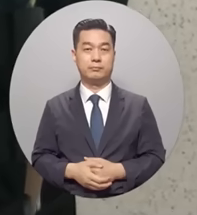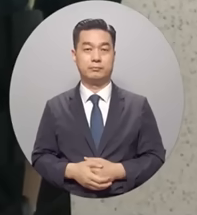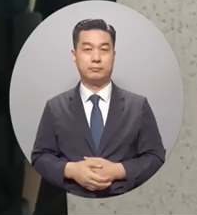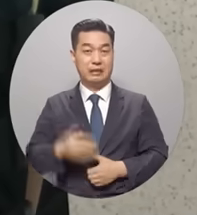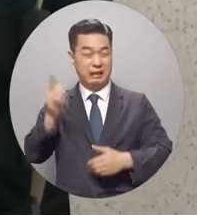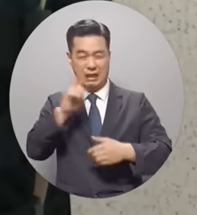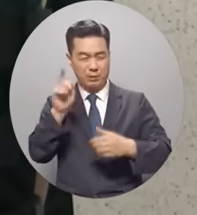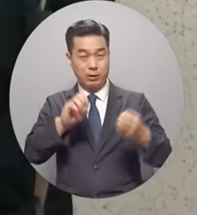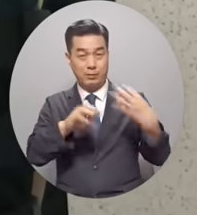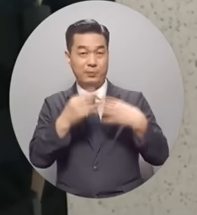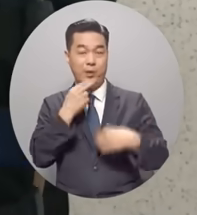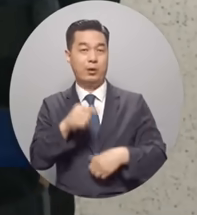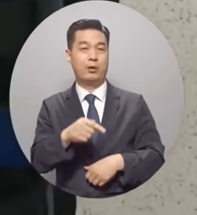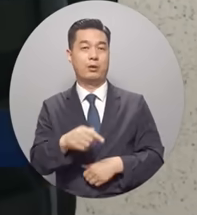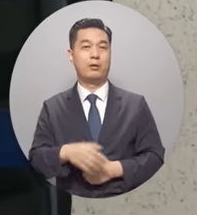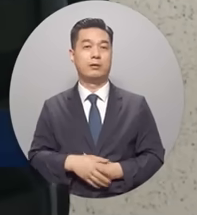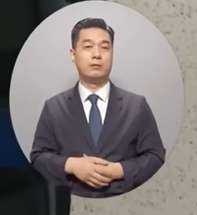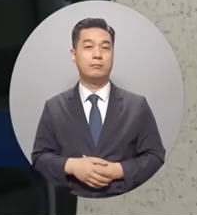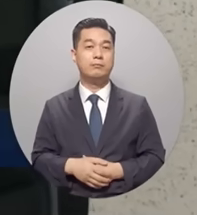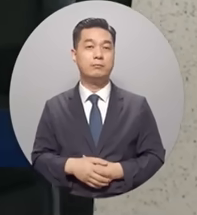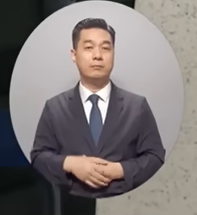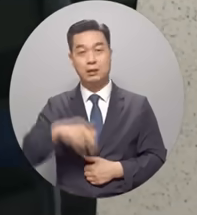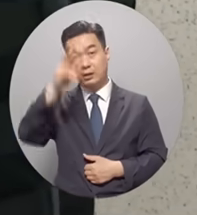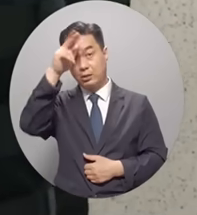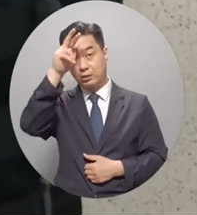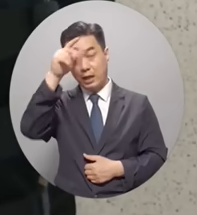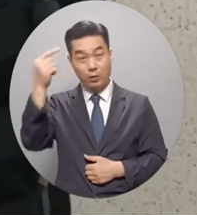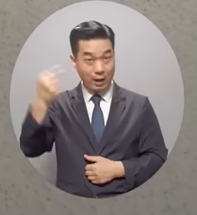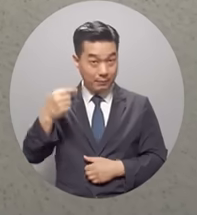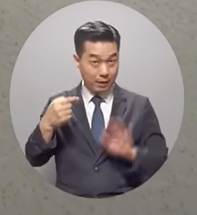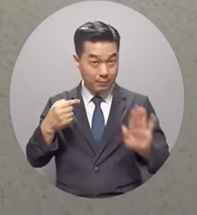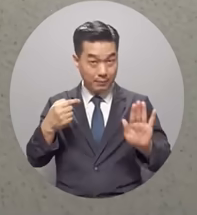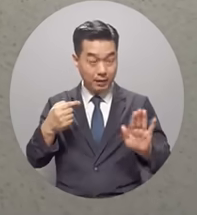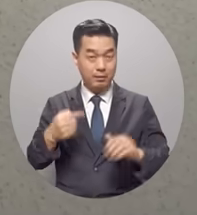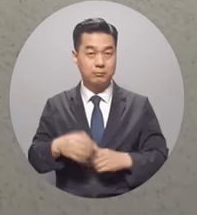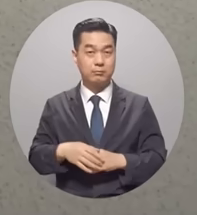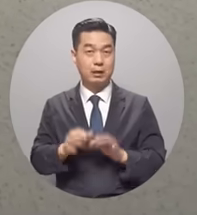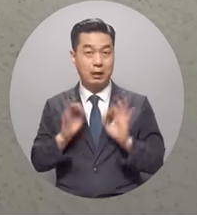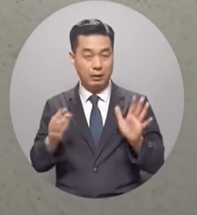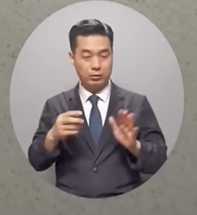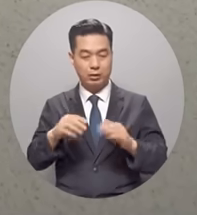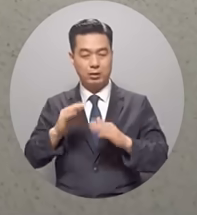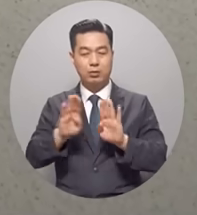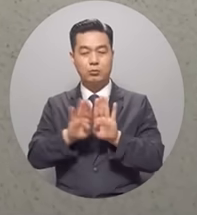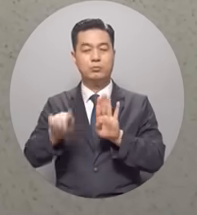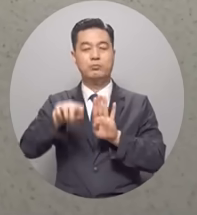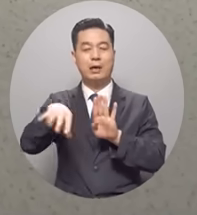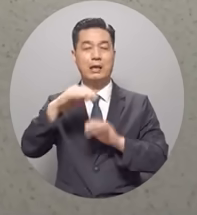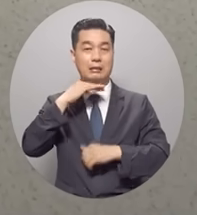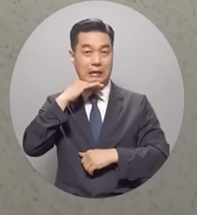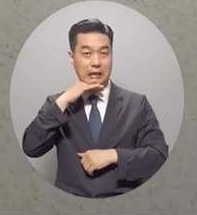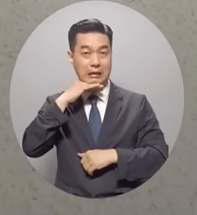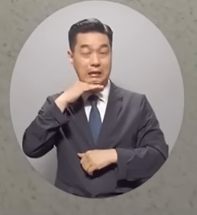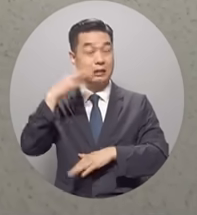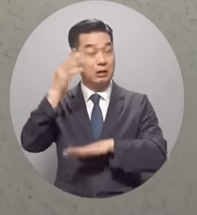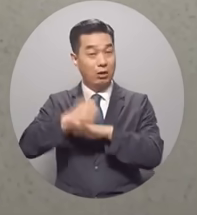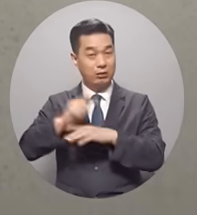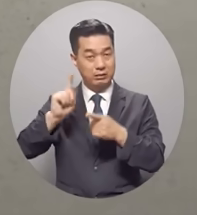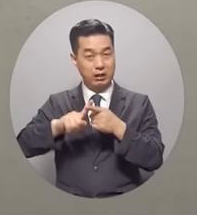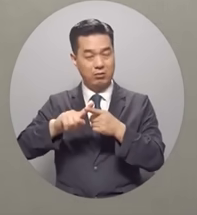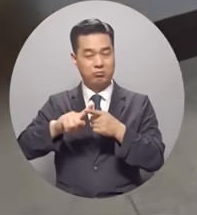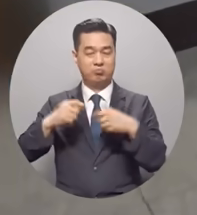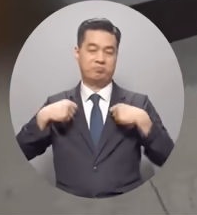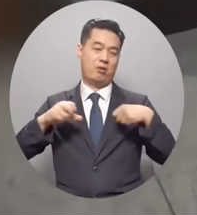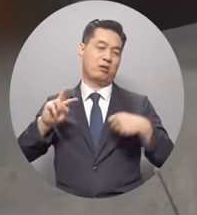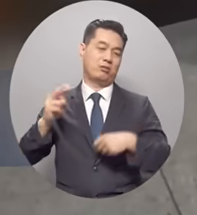아무런 반응이 없습니다. 주차장입니다. 한동안 문 밖에서 기다린 경찰은 결국 그대로 발길을